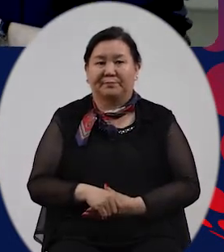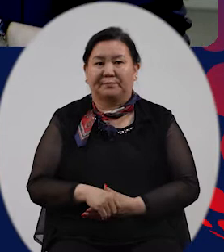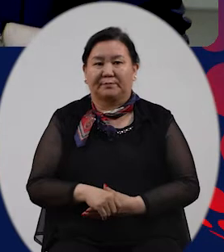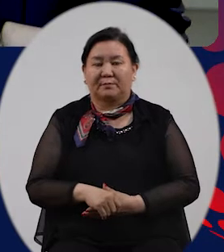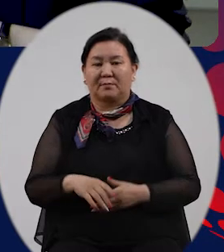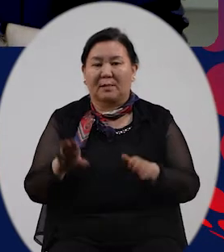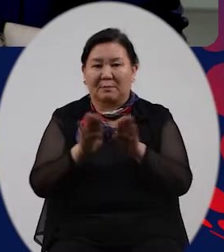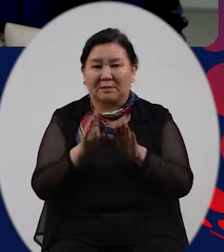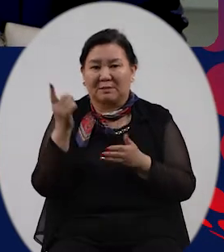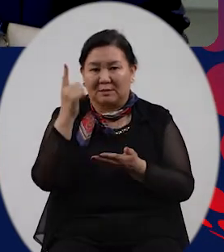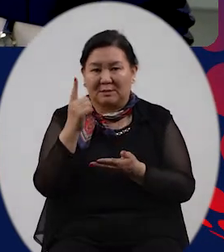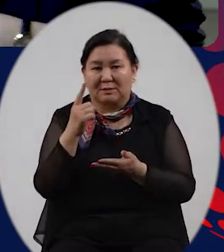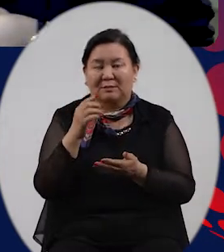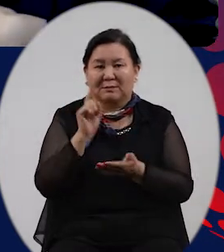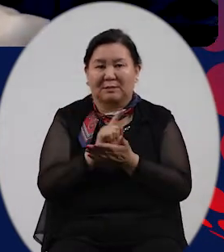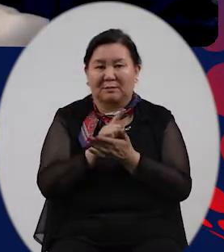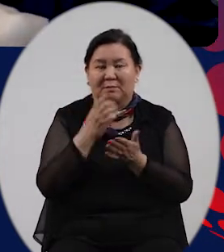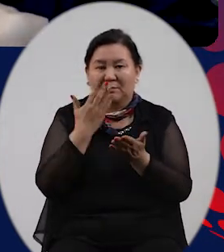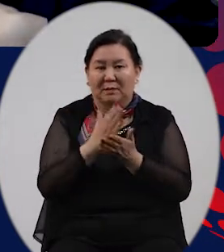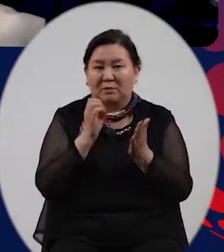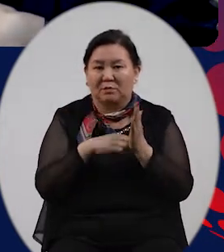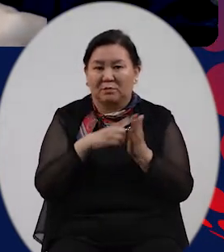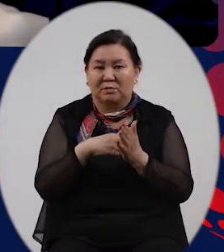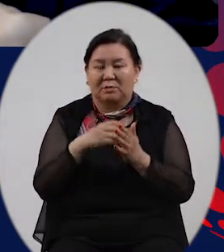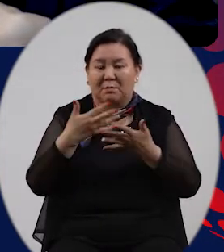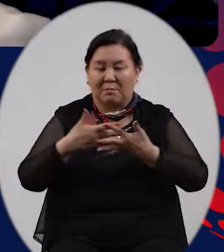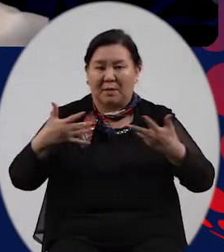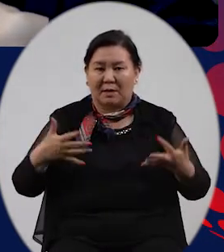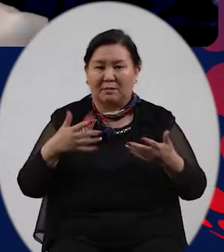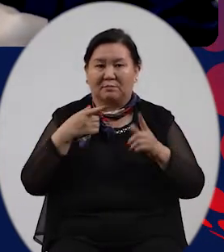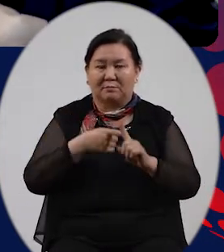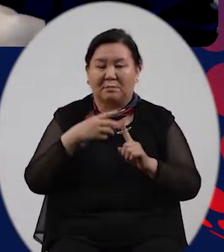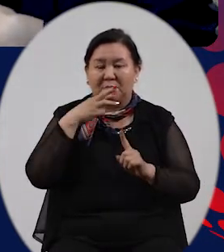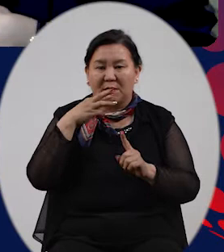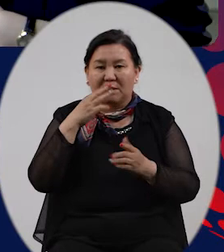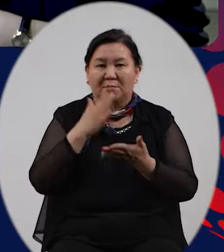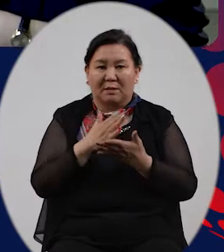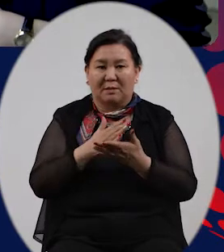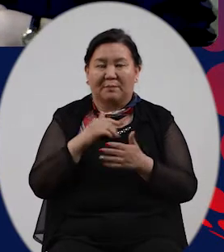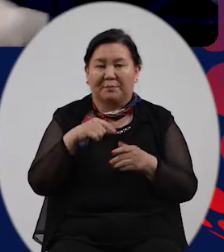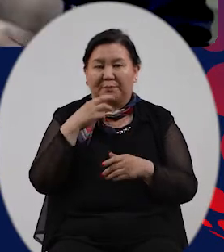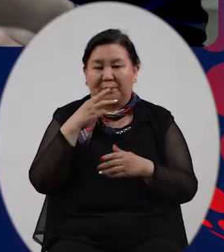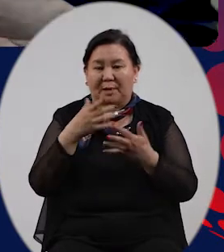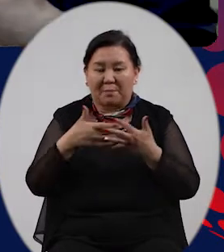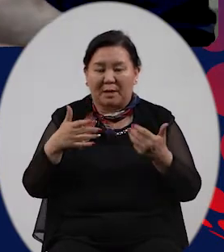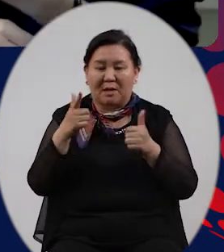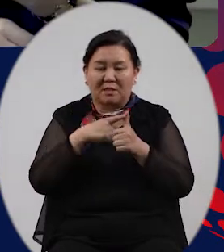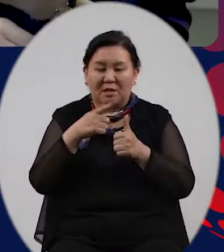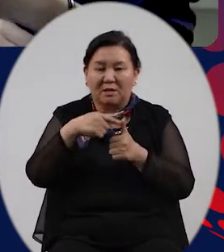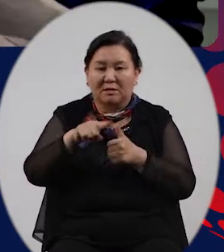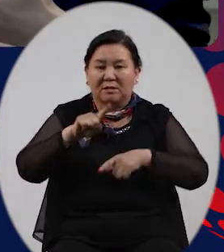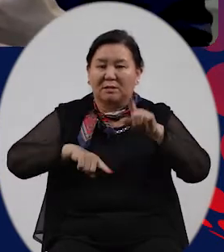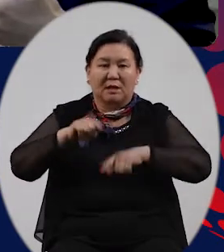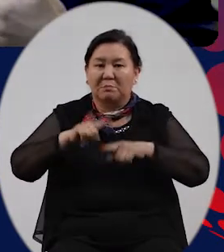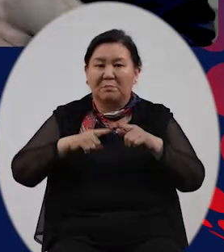бас нэгэн одоо заавалжгүй байх ёстой шаарлалтай зүйл бол бараа бүтээгдэхүүний талаарх мэдээллүүд байгаа. За энэ дээр барааны нэр төрлүүд, ямар